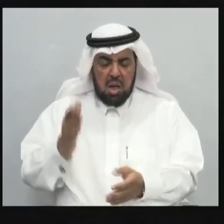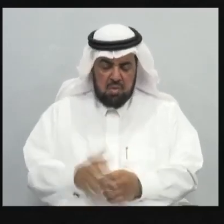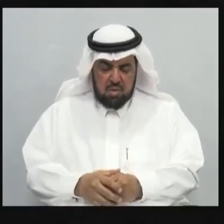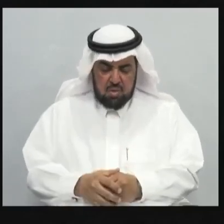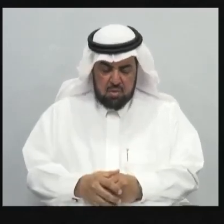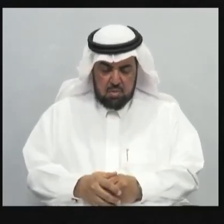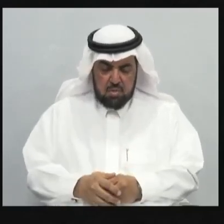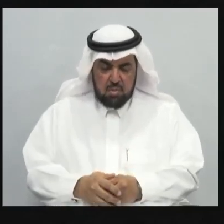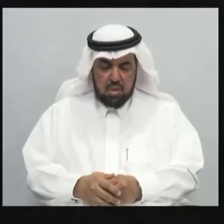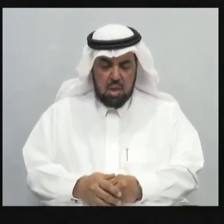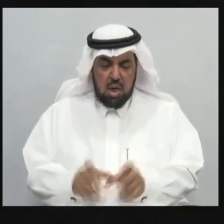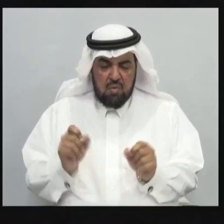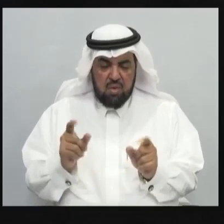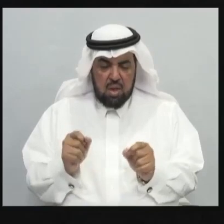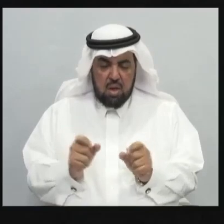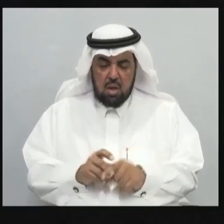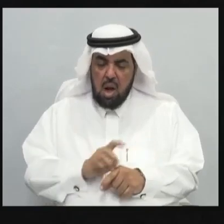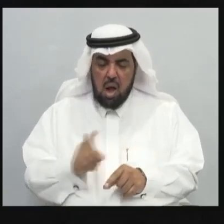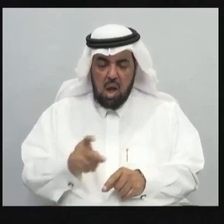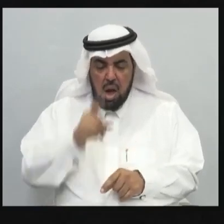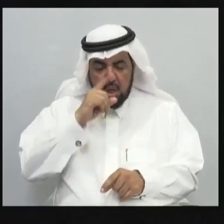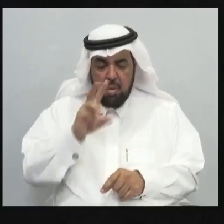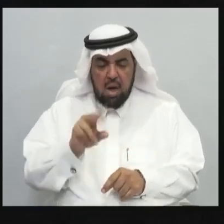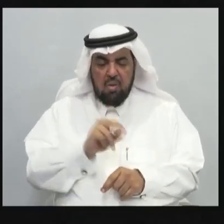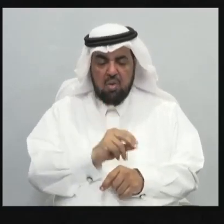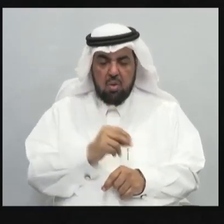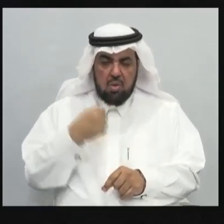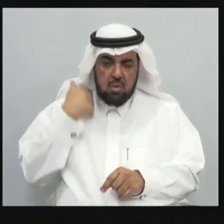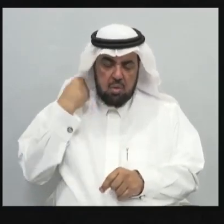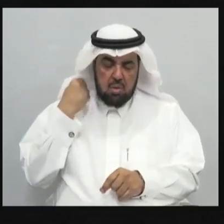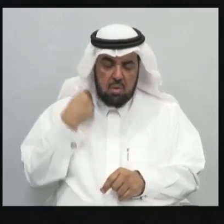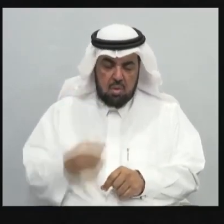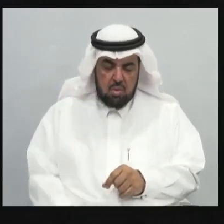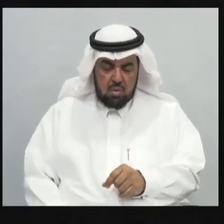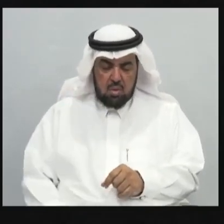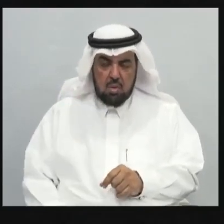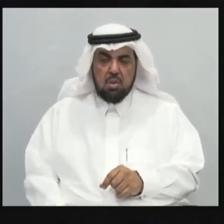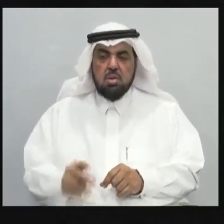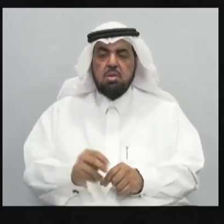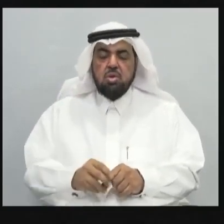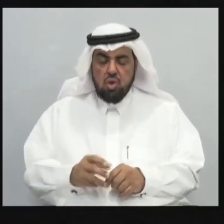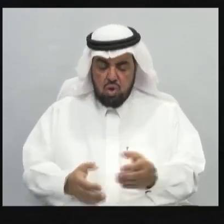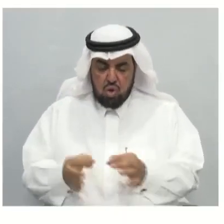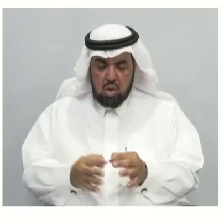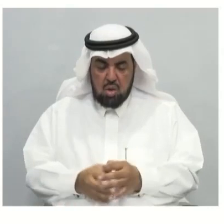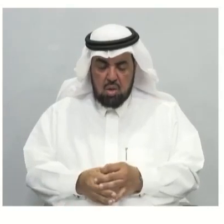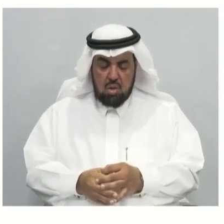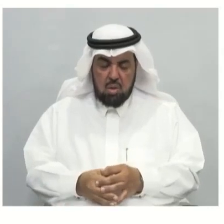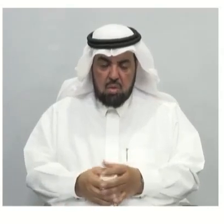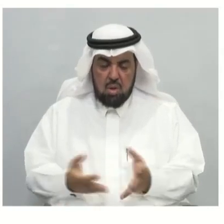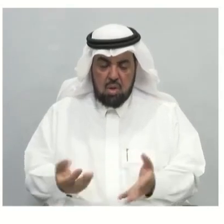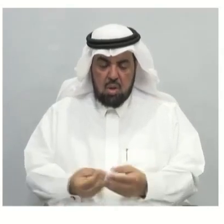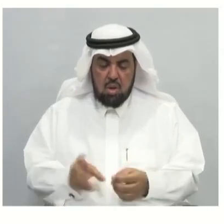فيقوم بتسجيل الاسم في مكان رقم الهاتف مثلا او تاريخ الميلاد فهذه الامور تعالجها او تتعامل